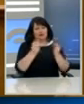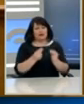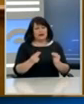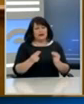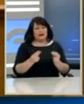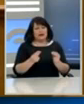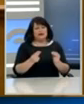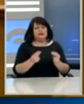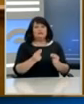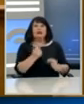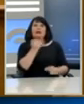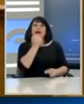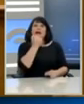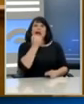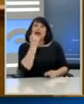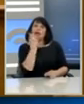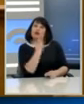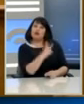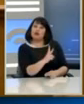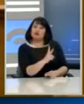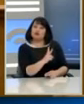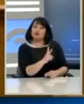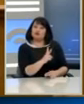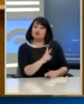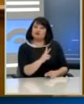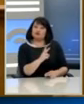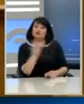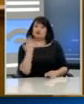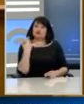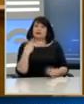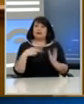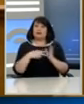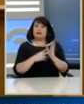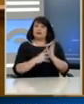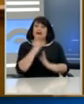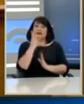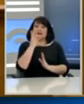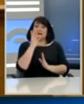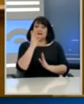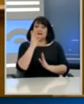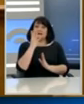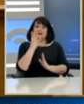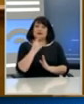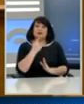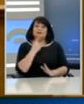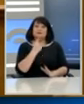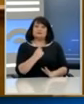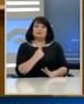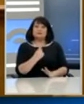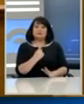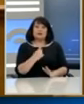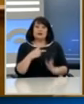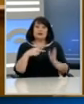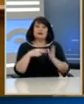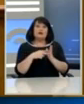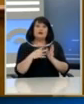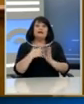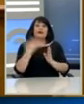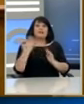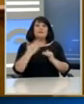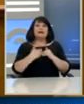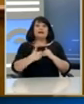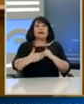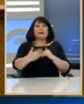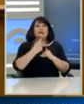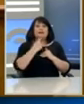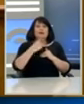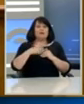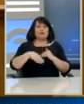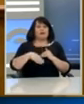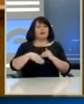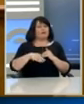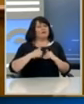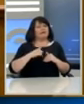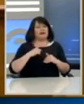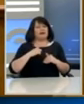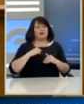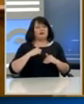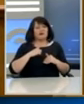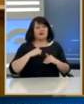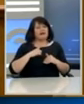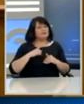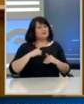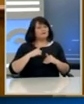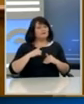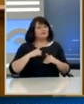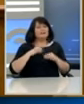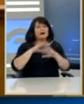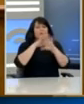υπερεκτιμούσε λανθασμένα έως το 2014, την υποτιμά από το 2015 και μετά. Εκτιμήσεις που περισσότερο